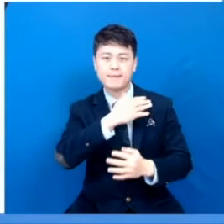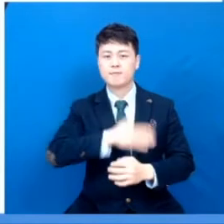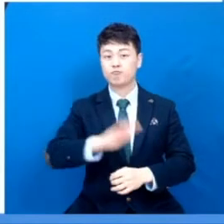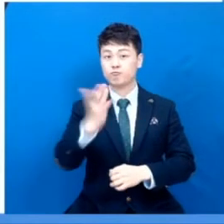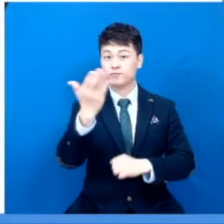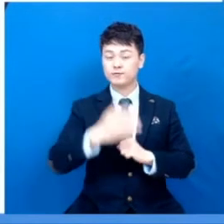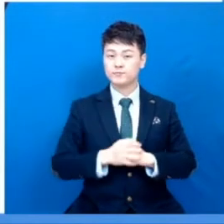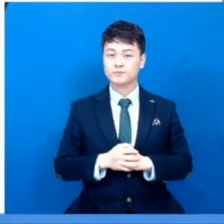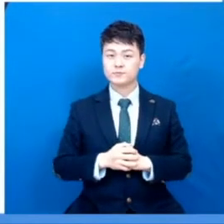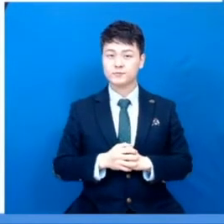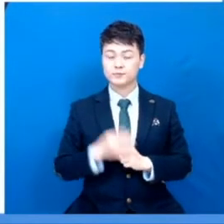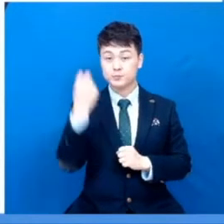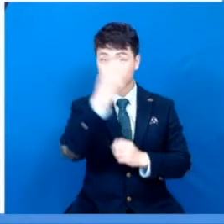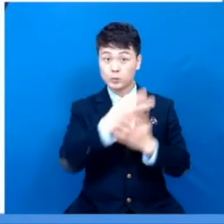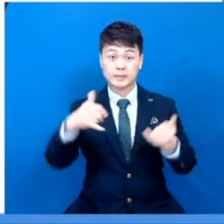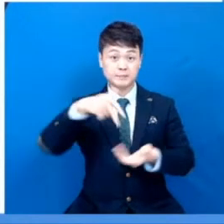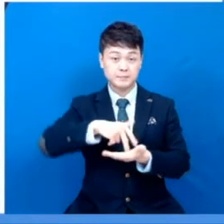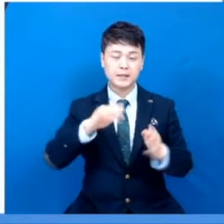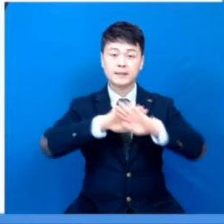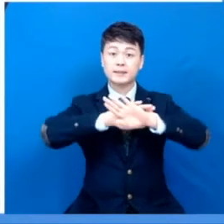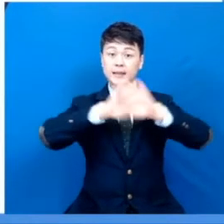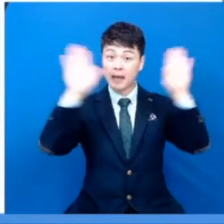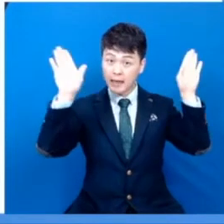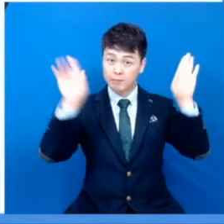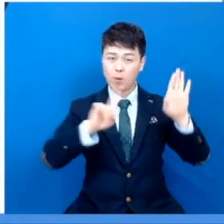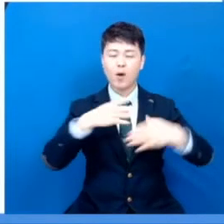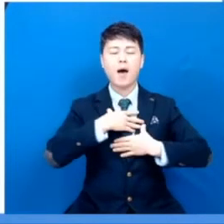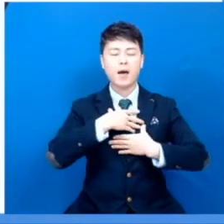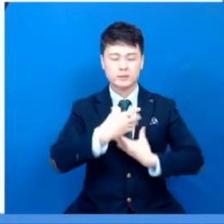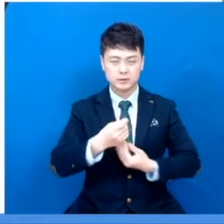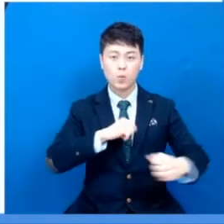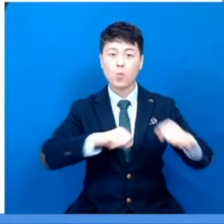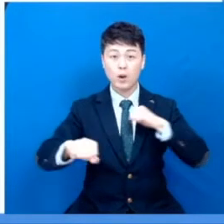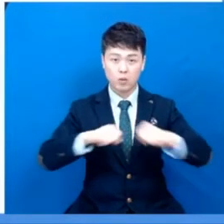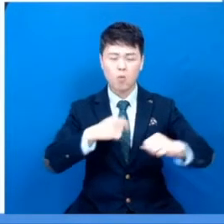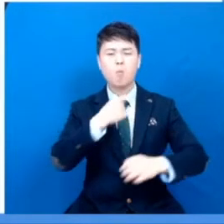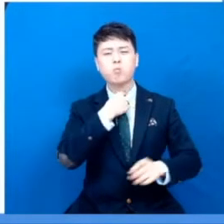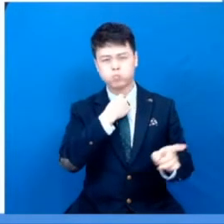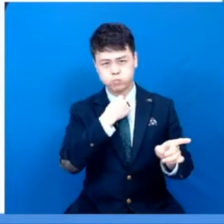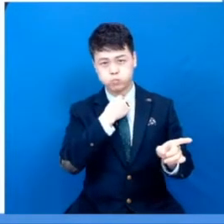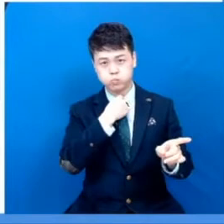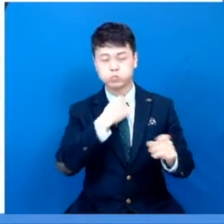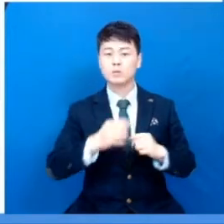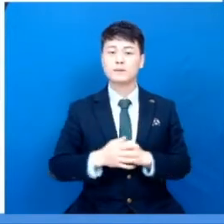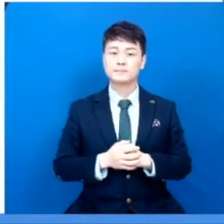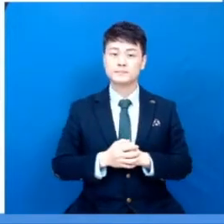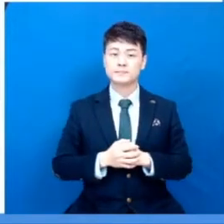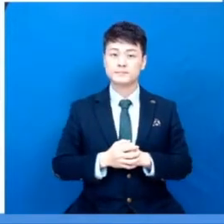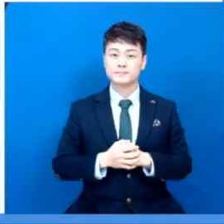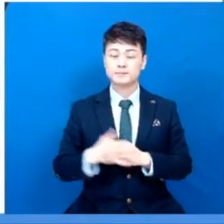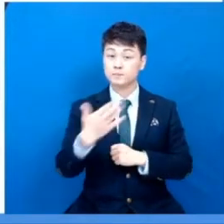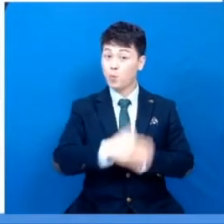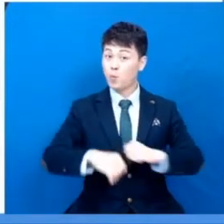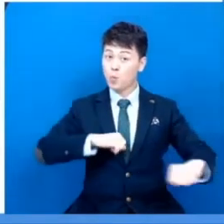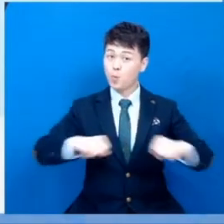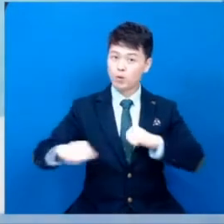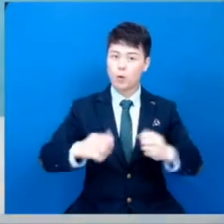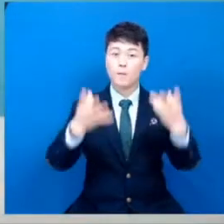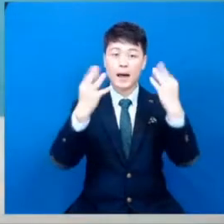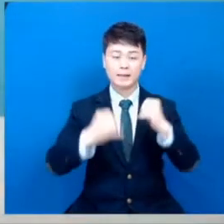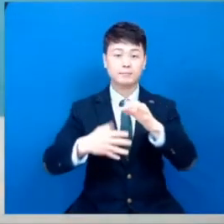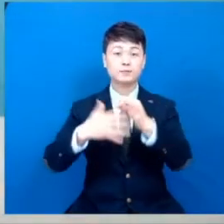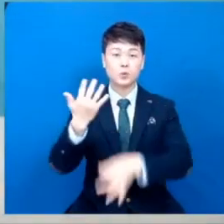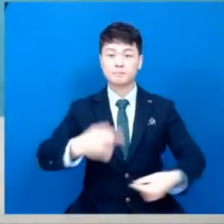보호자는 성주 씨가 낮 시간동안 안정적으로 활동하는 것을 원 하였고 신체 활동이 많은